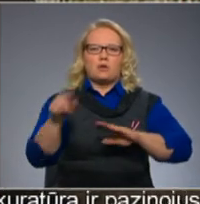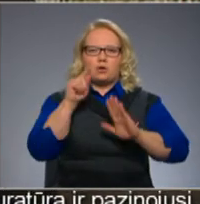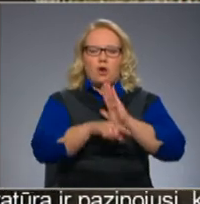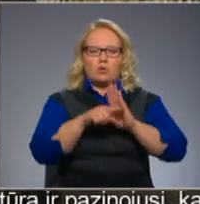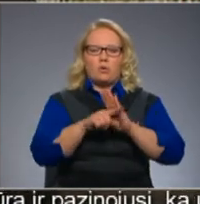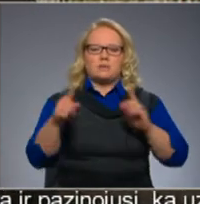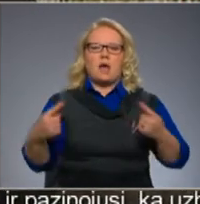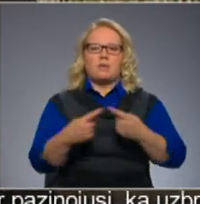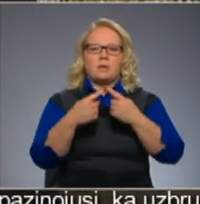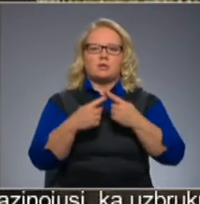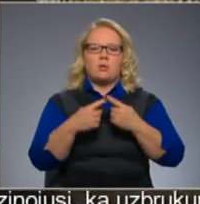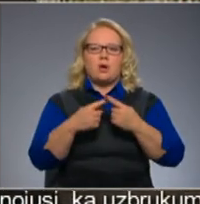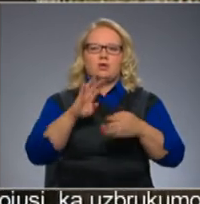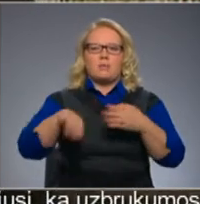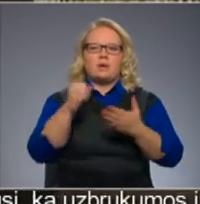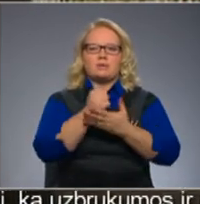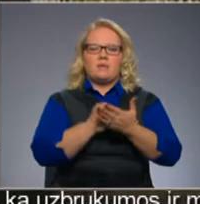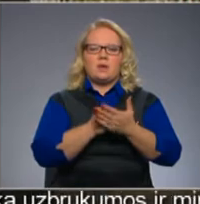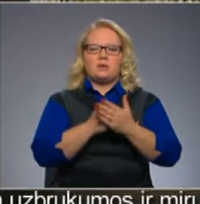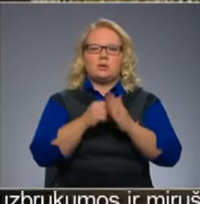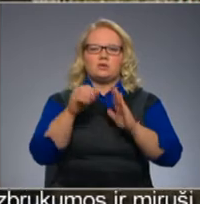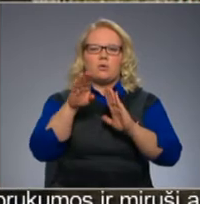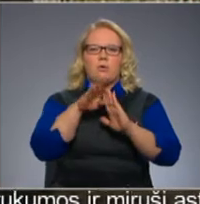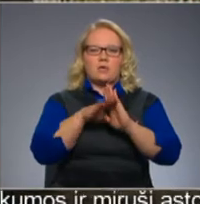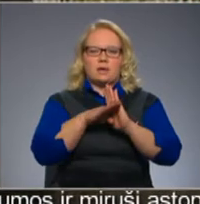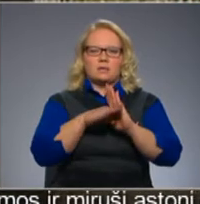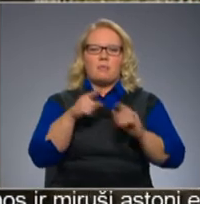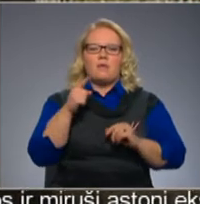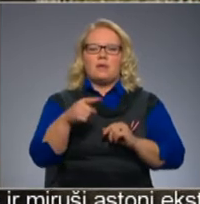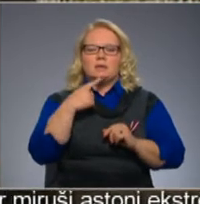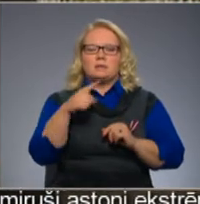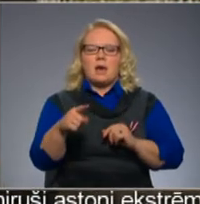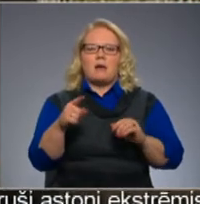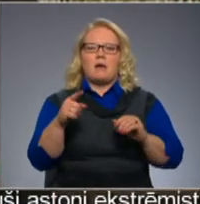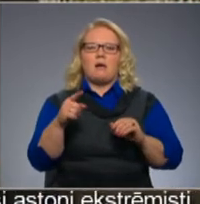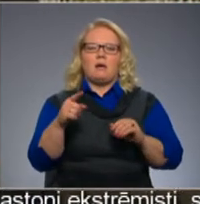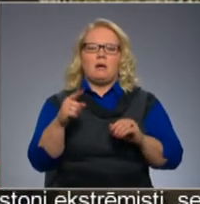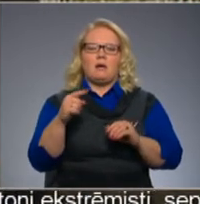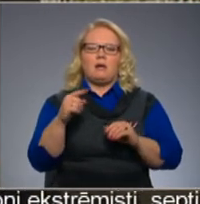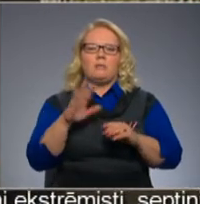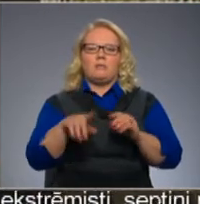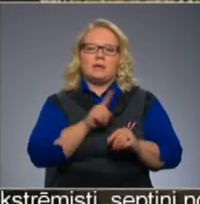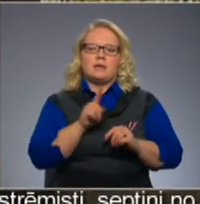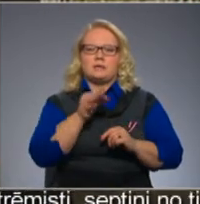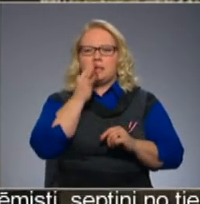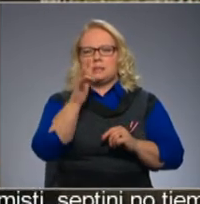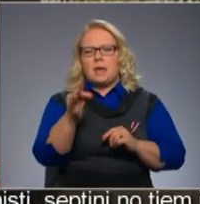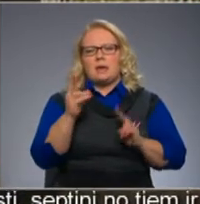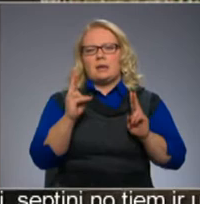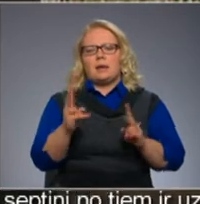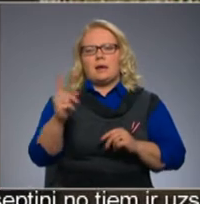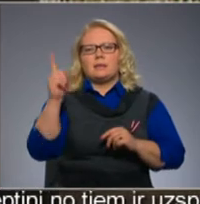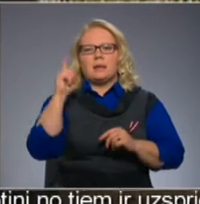pilnībā atbilstoši Šengenas zonas kodeksam. Tajā pašā laikā es būtu ļoti piesardzīgs teikt, ka